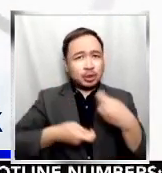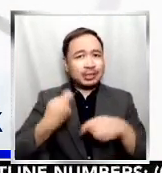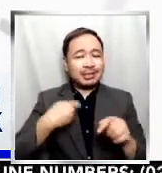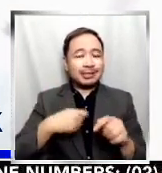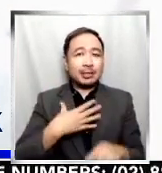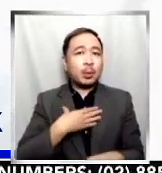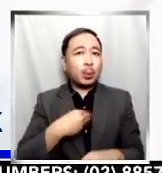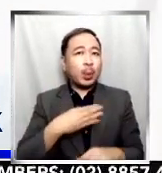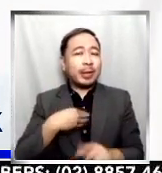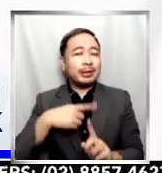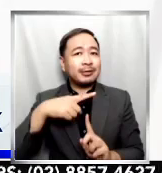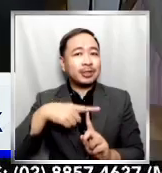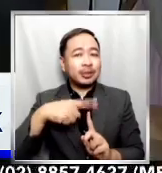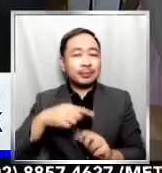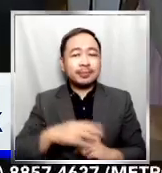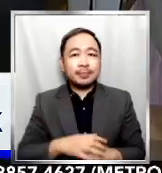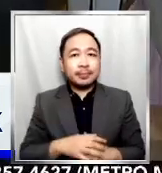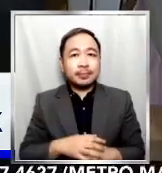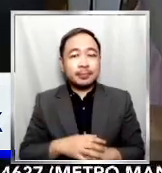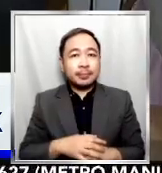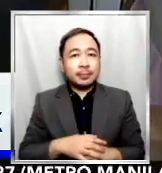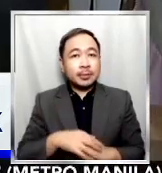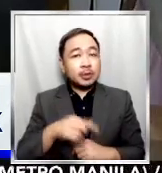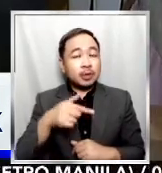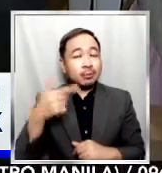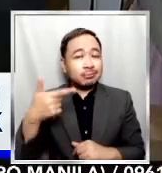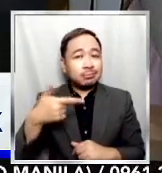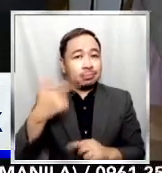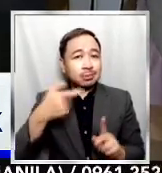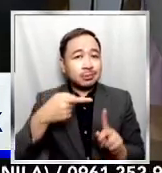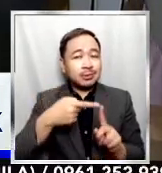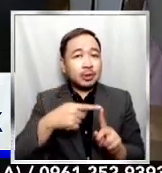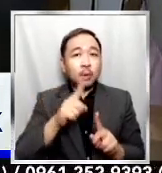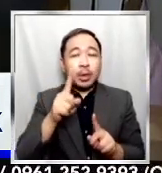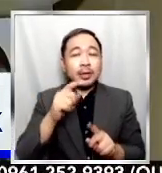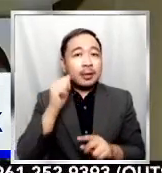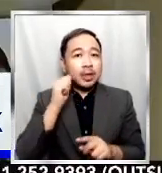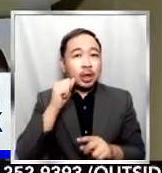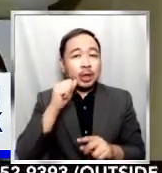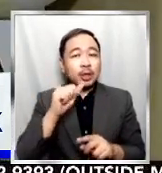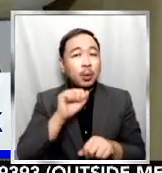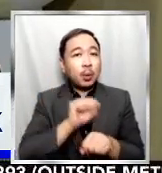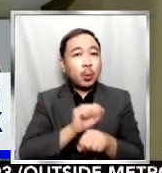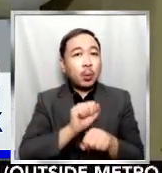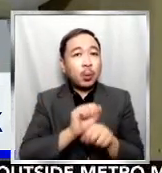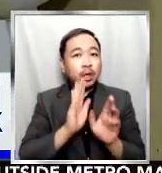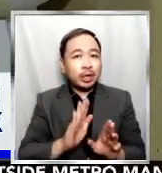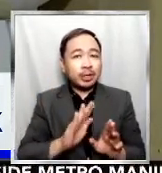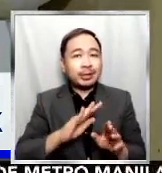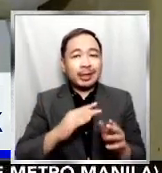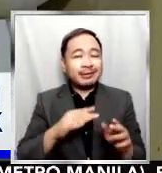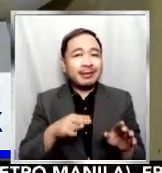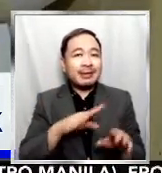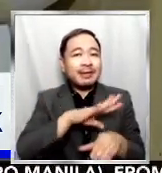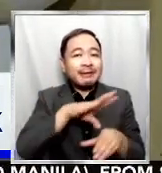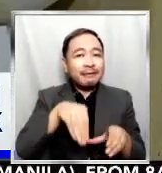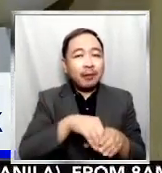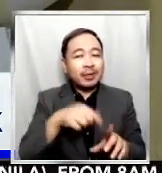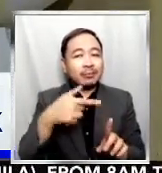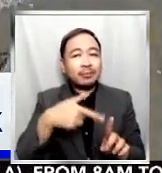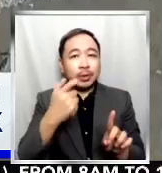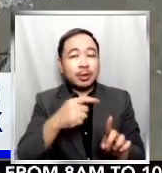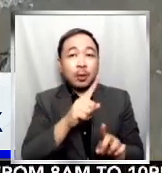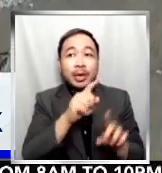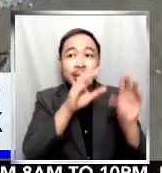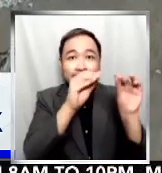Sino man ang asawa ni Pastor? Isang babaeng factory worker naman ang nadamay sa putukan na agad sinaklolohan ng isang guro na napadaan sa